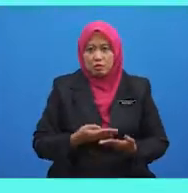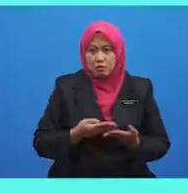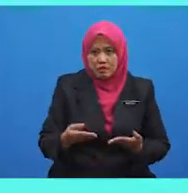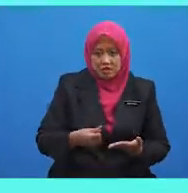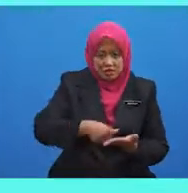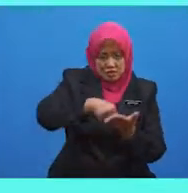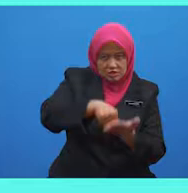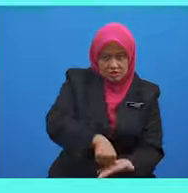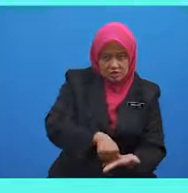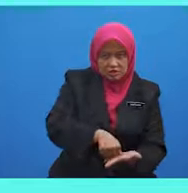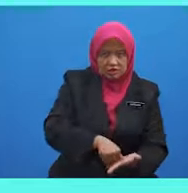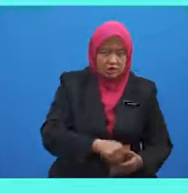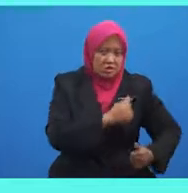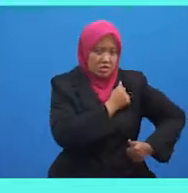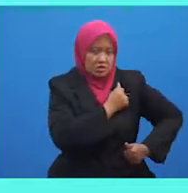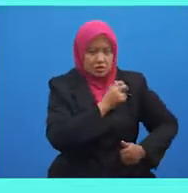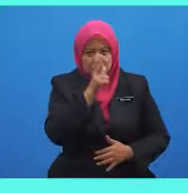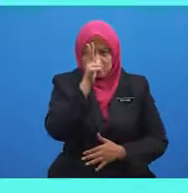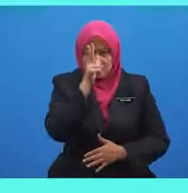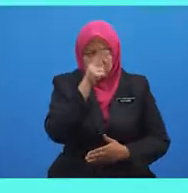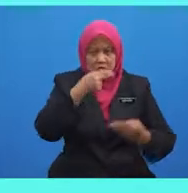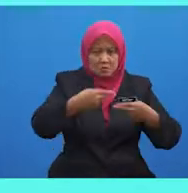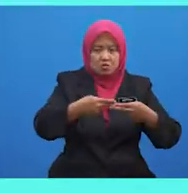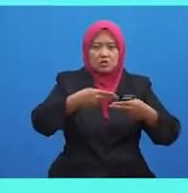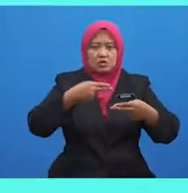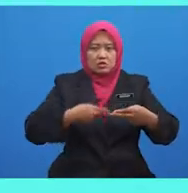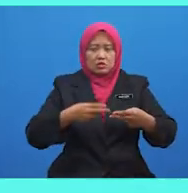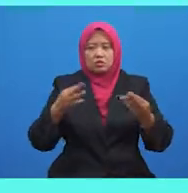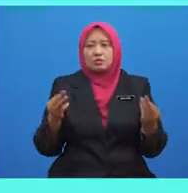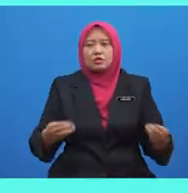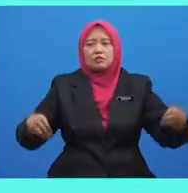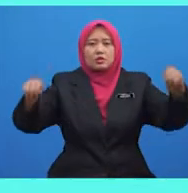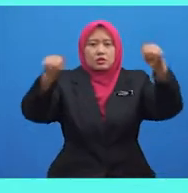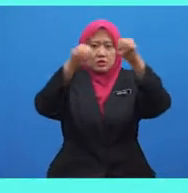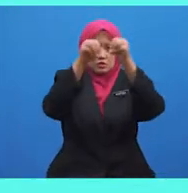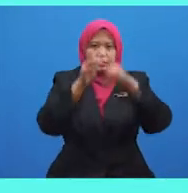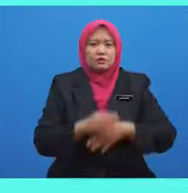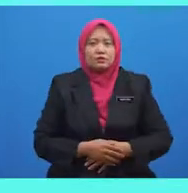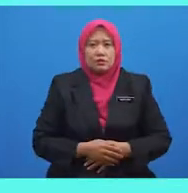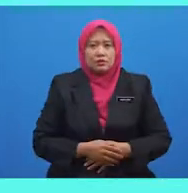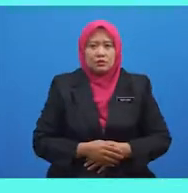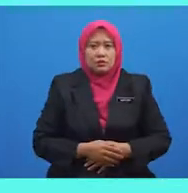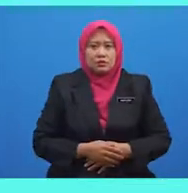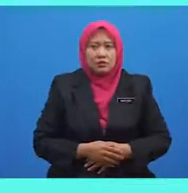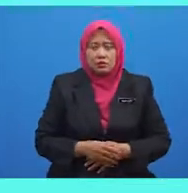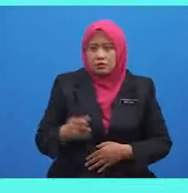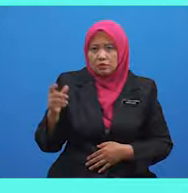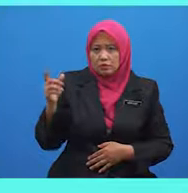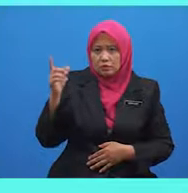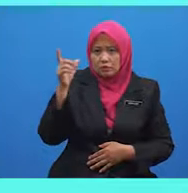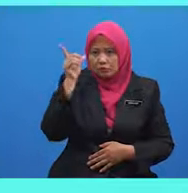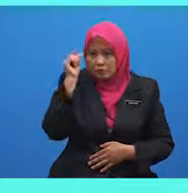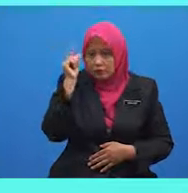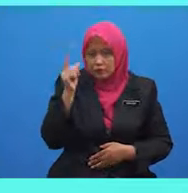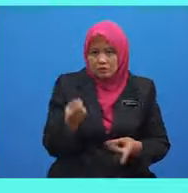masjid. Serangan daripada Portugis tidak terhenti di situ saja. Pada 24 Ogos 1511, Portugis